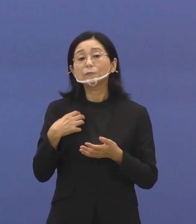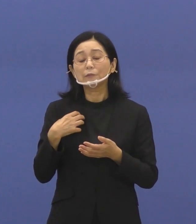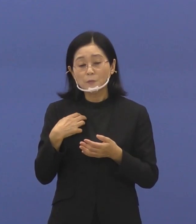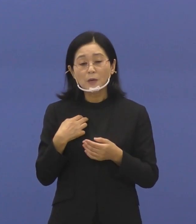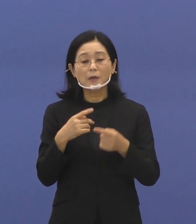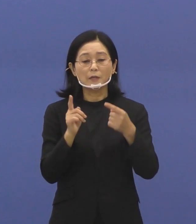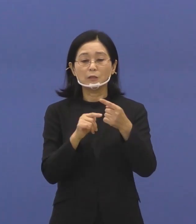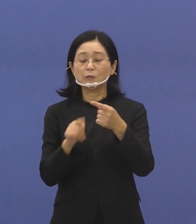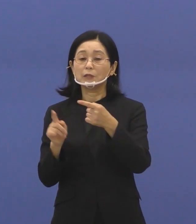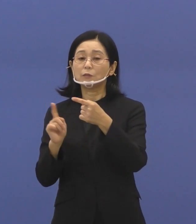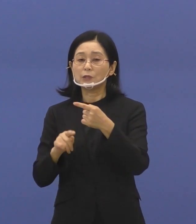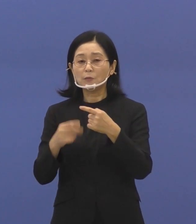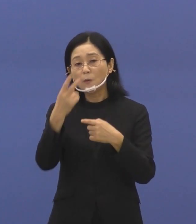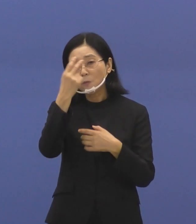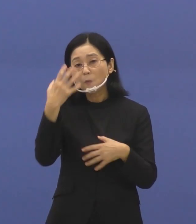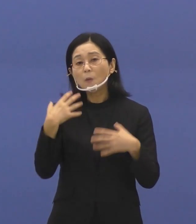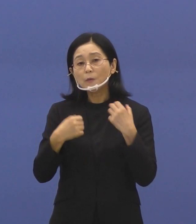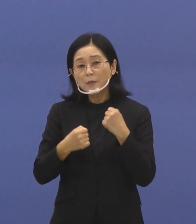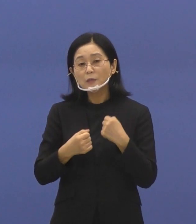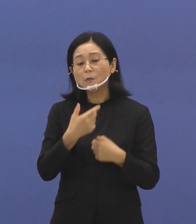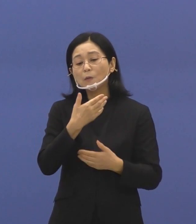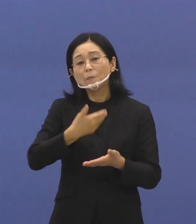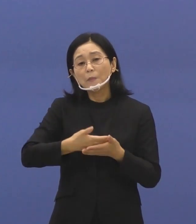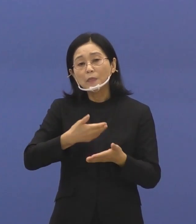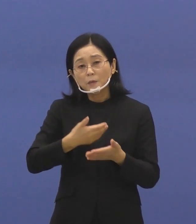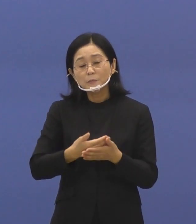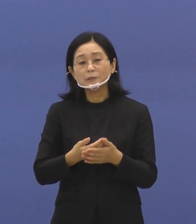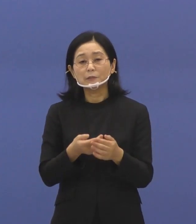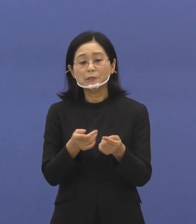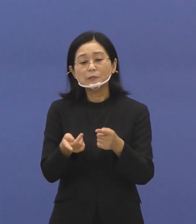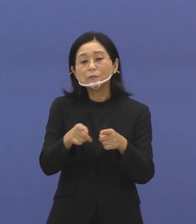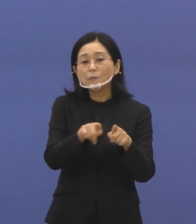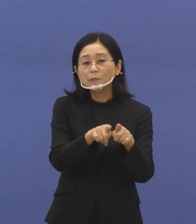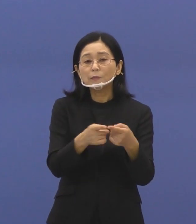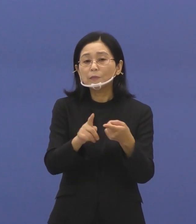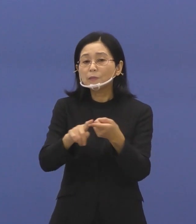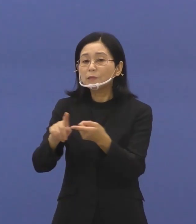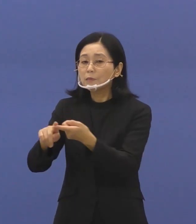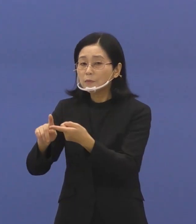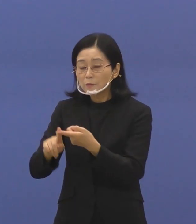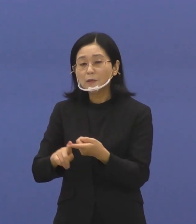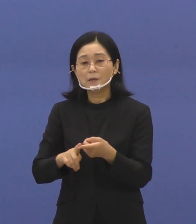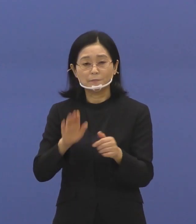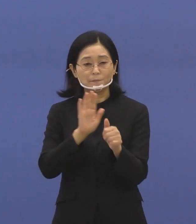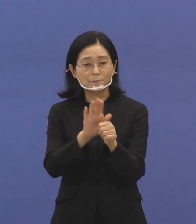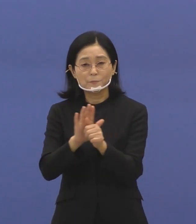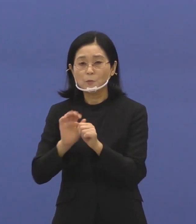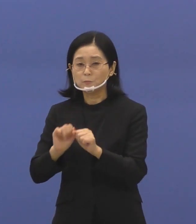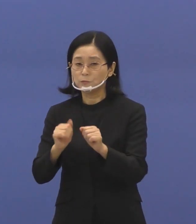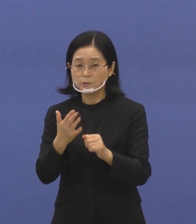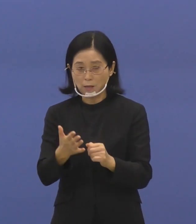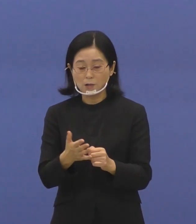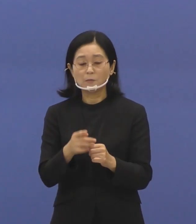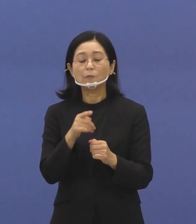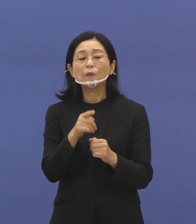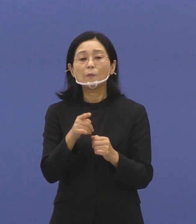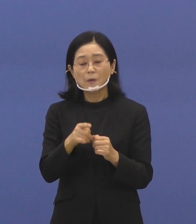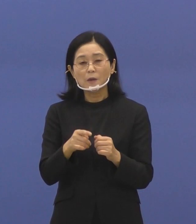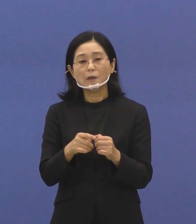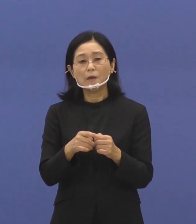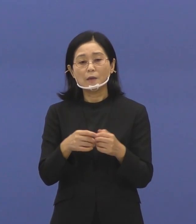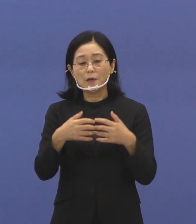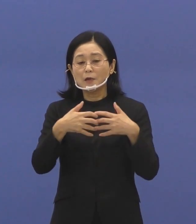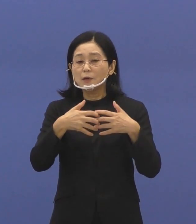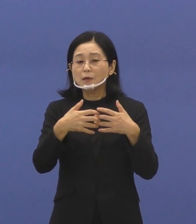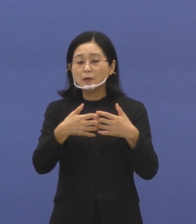った学びをいかに実現していくかっていうことを組織的にう